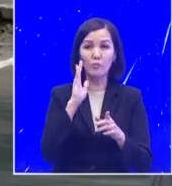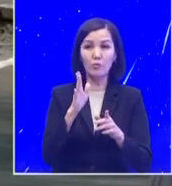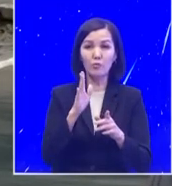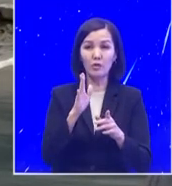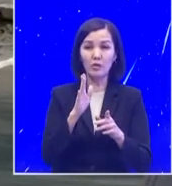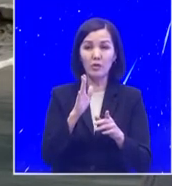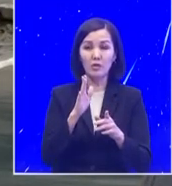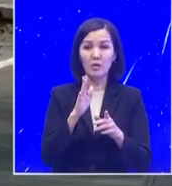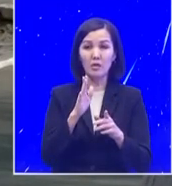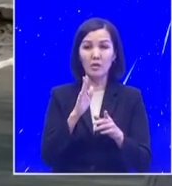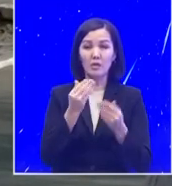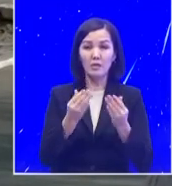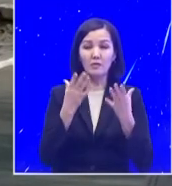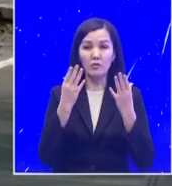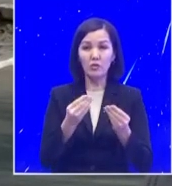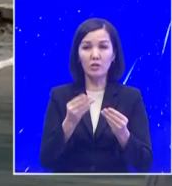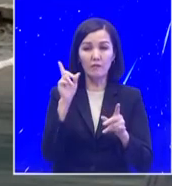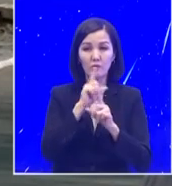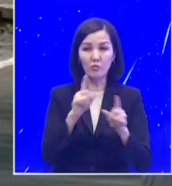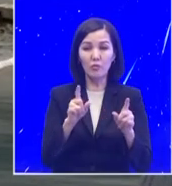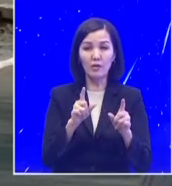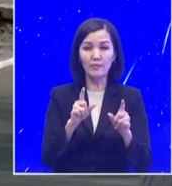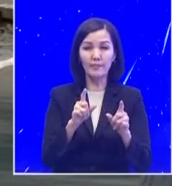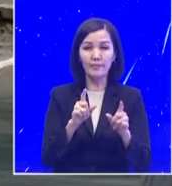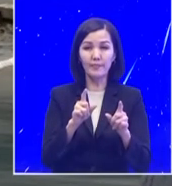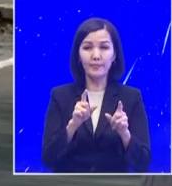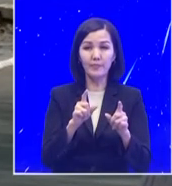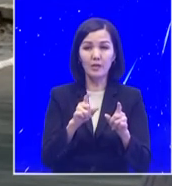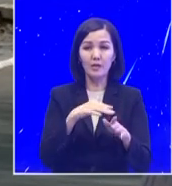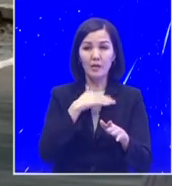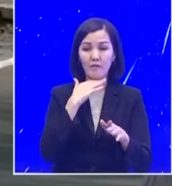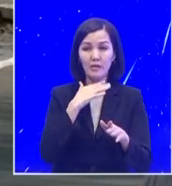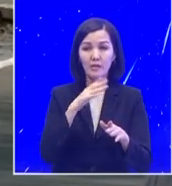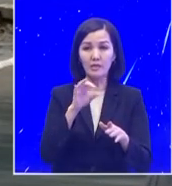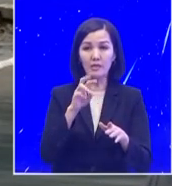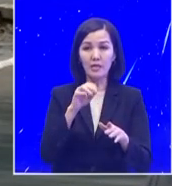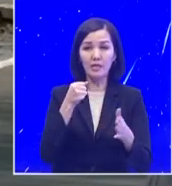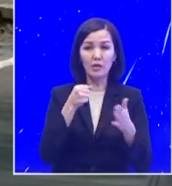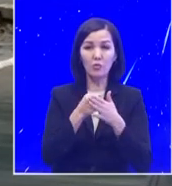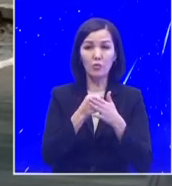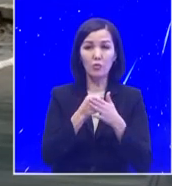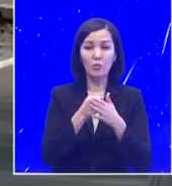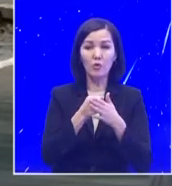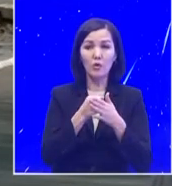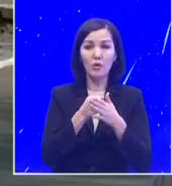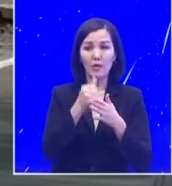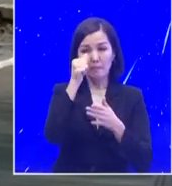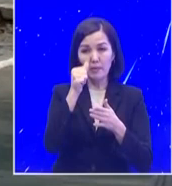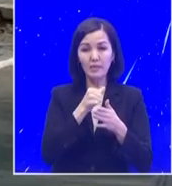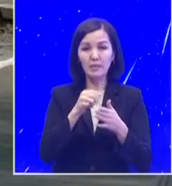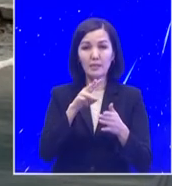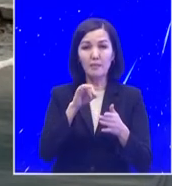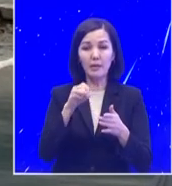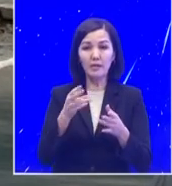покрыт. На сегодняшний день в школе у нас хватит солярки до конца марта,